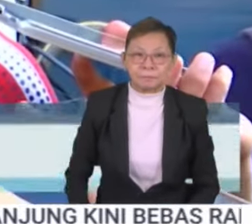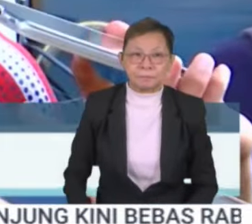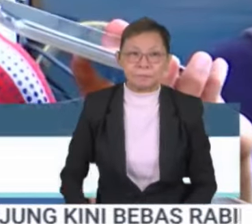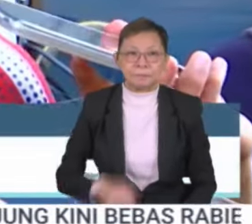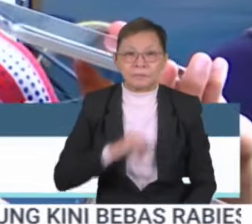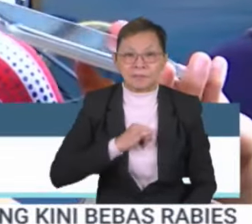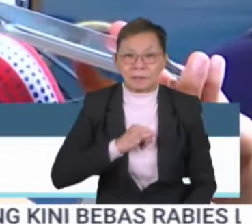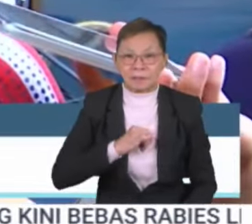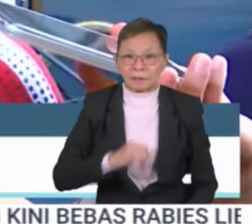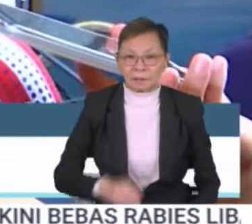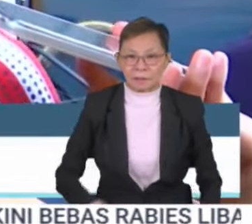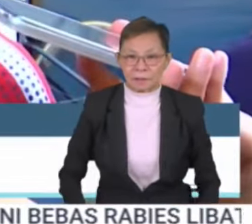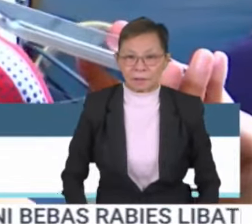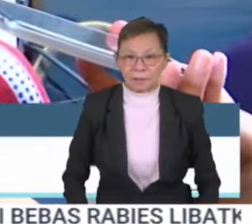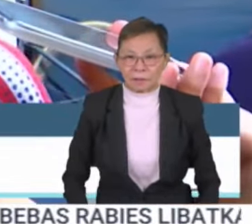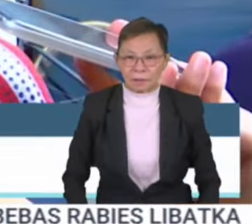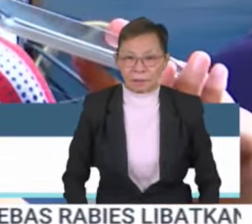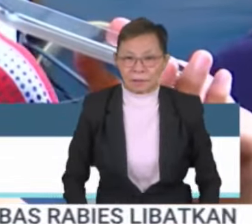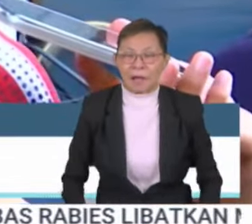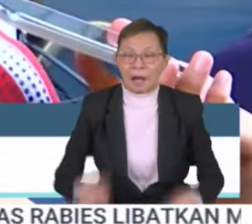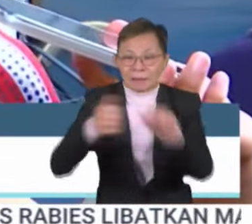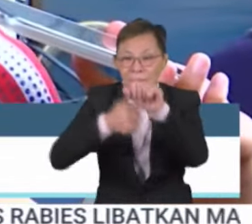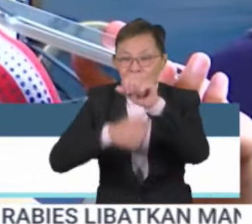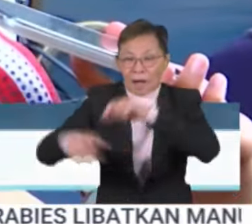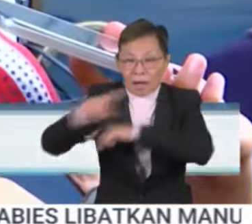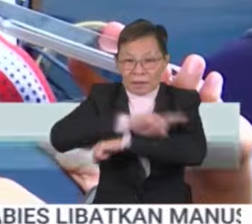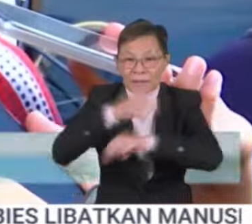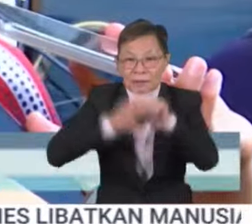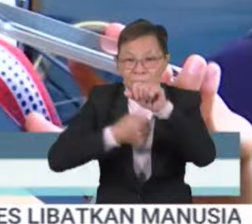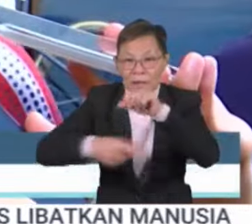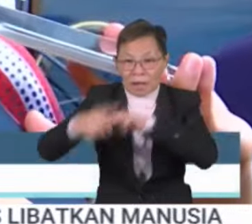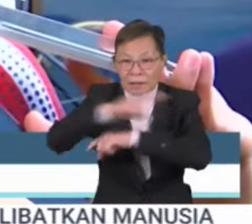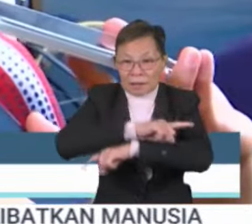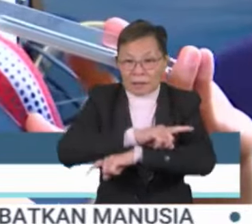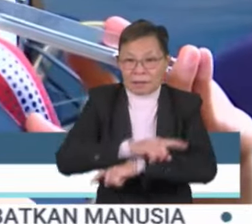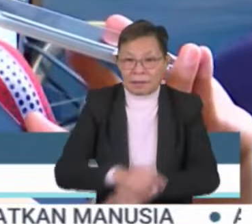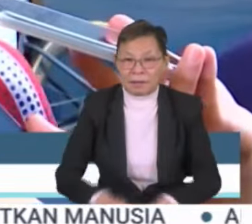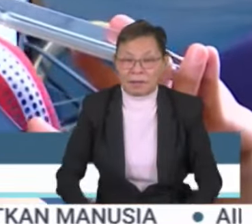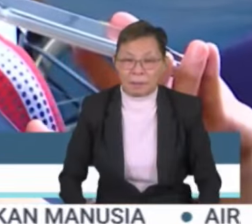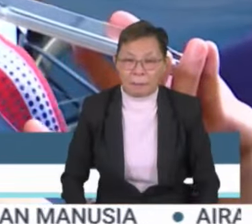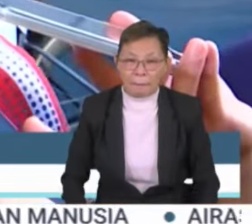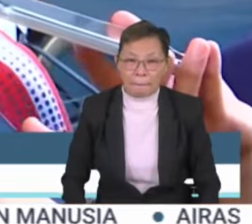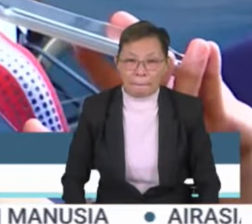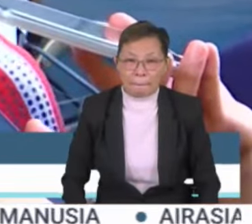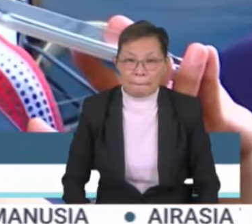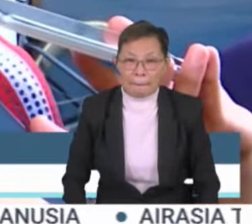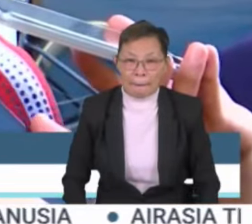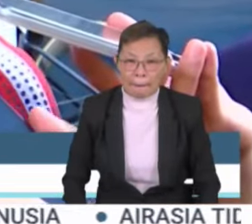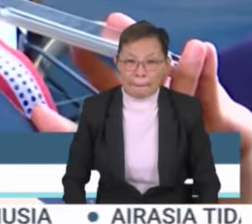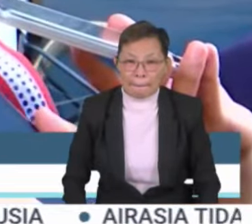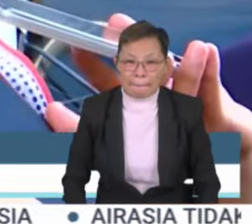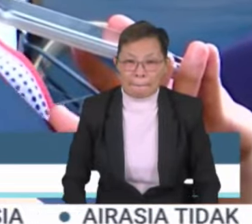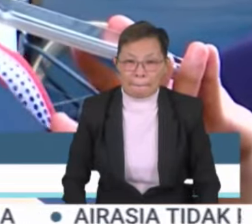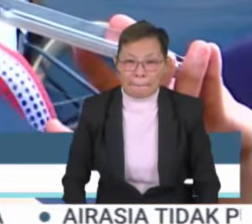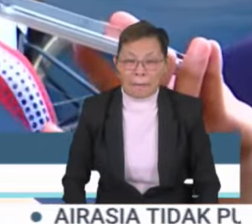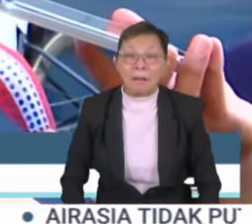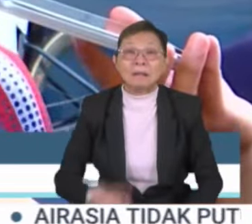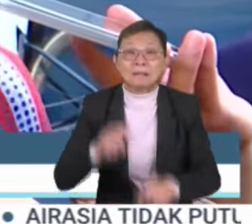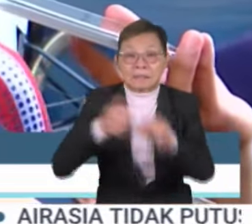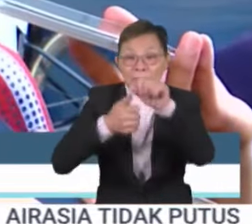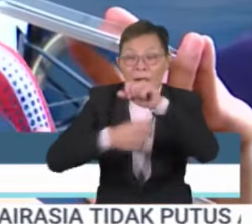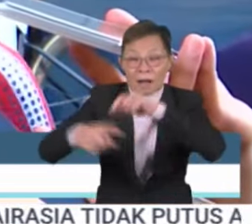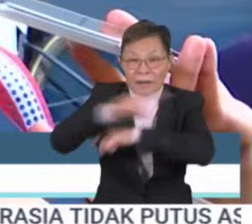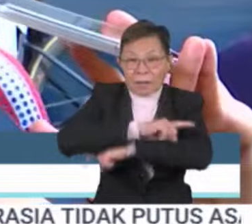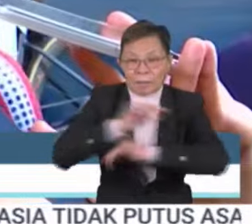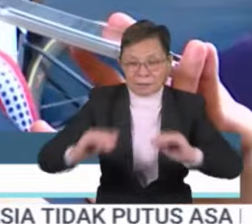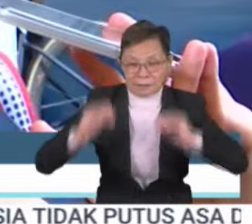Saya main strength kat bukit. So hari-hari saya tahu stage ketiga yang Cameron. So saya hari-hari ambil